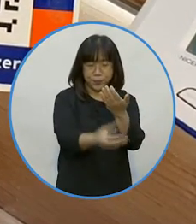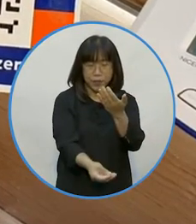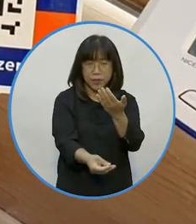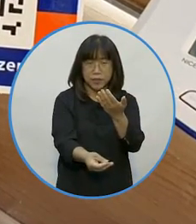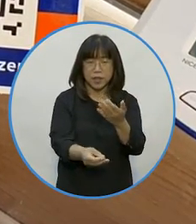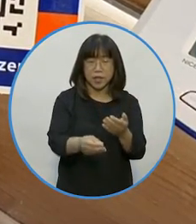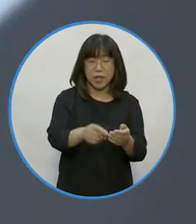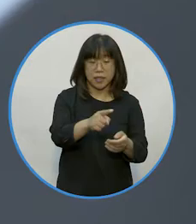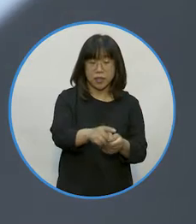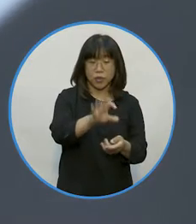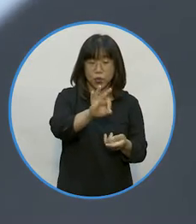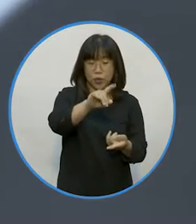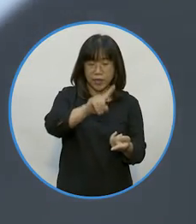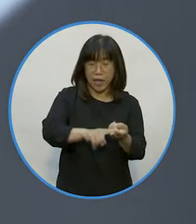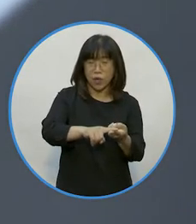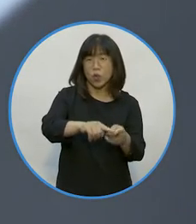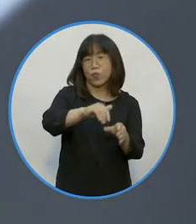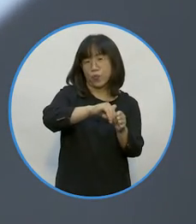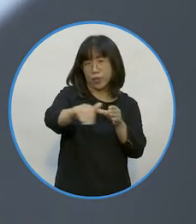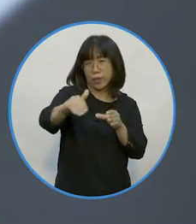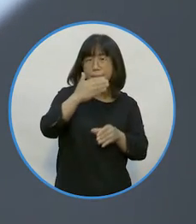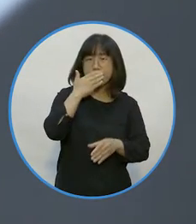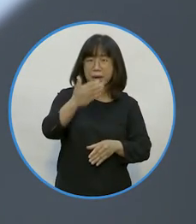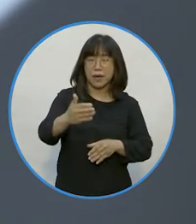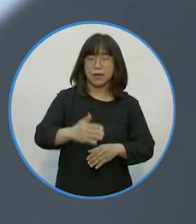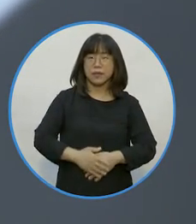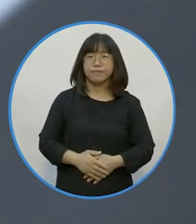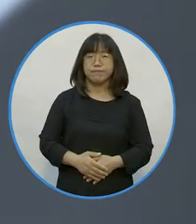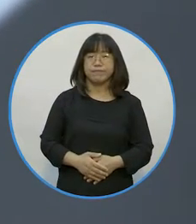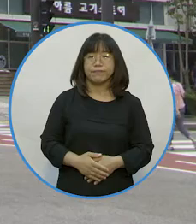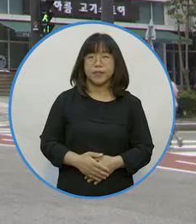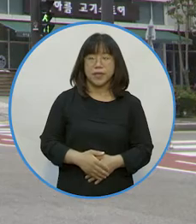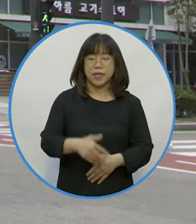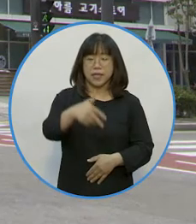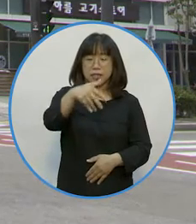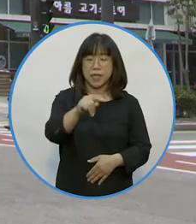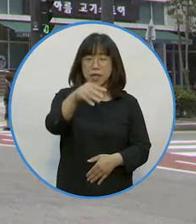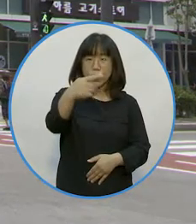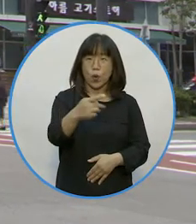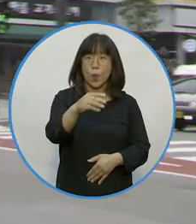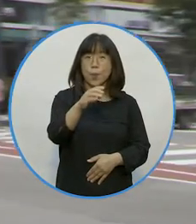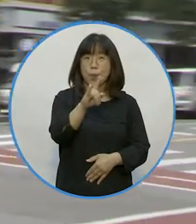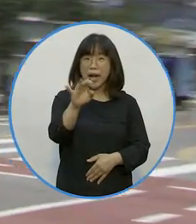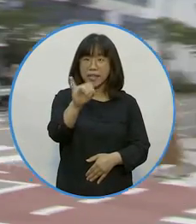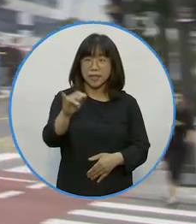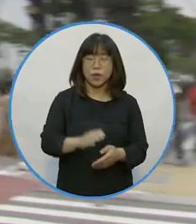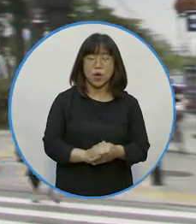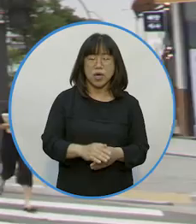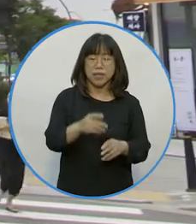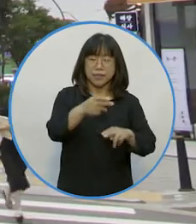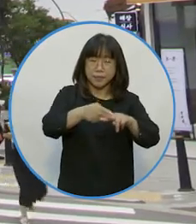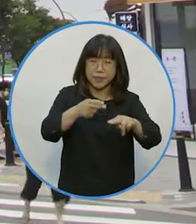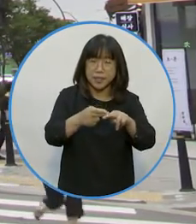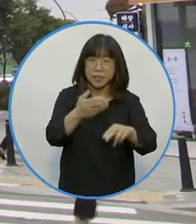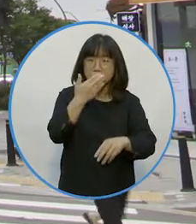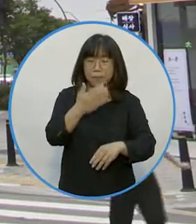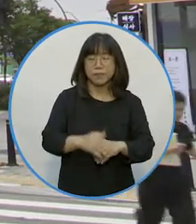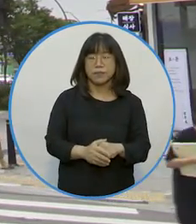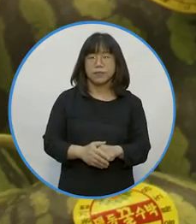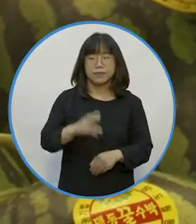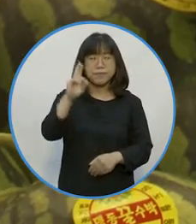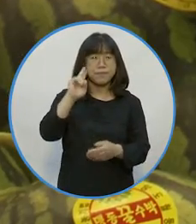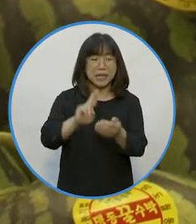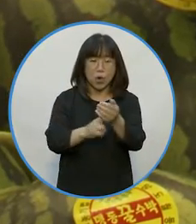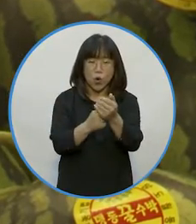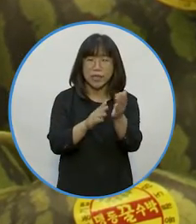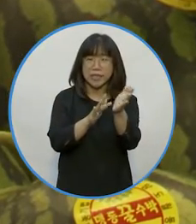후 결제 금액을 이체하면 됩니다. 강서구 소재 제로페이 가맹점인 음식점, 미용실, 약국,